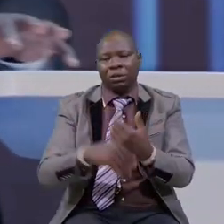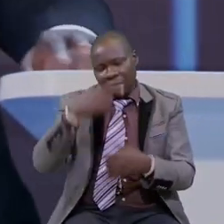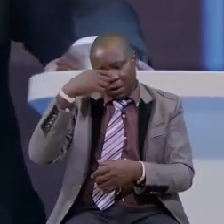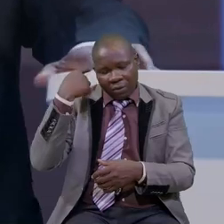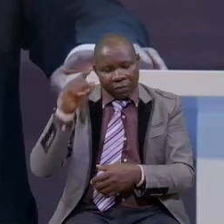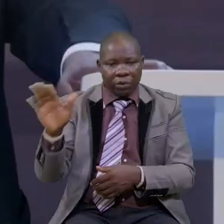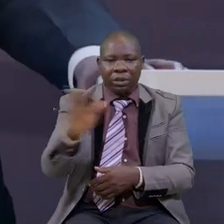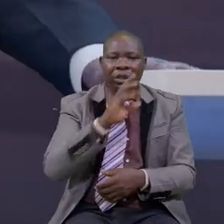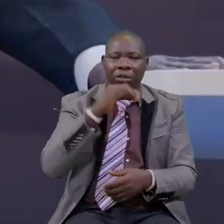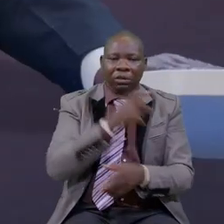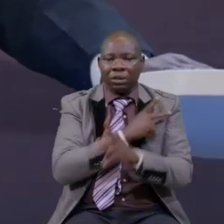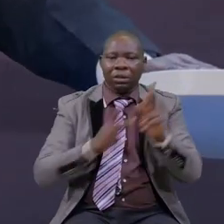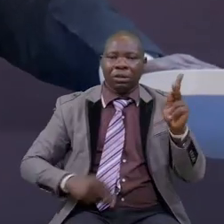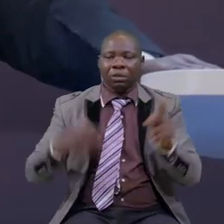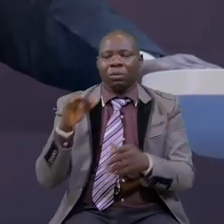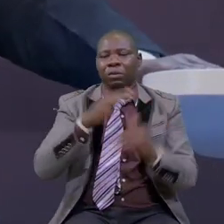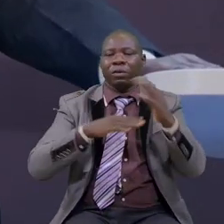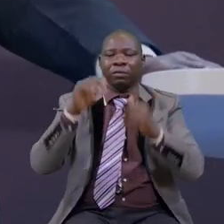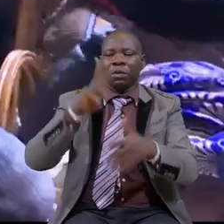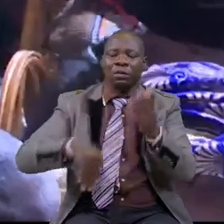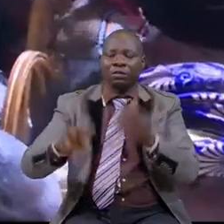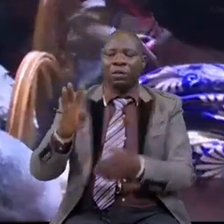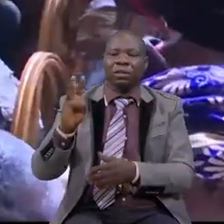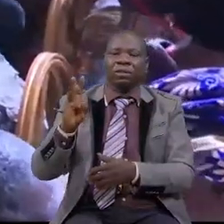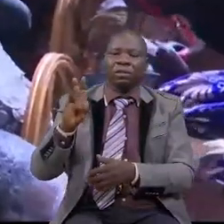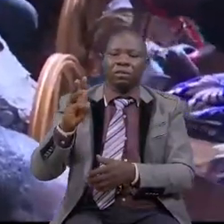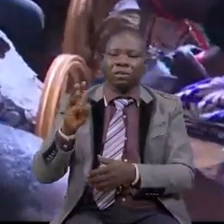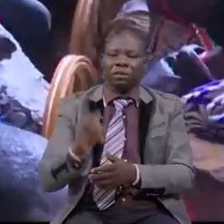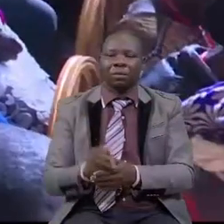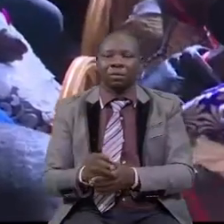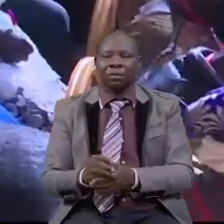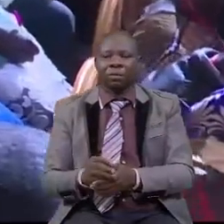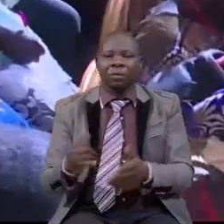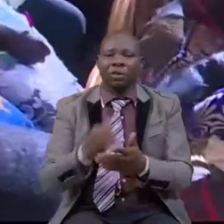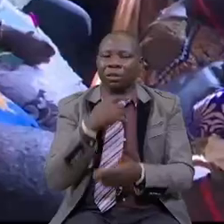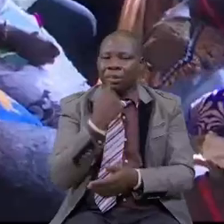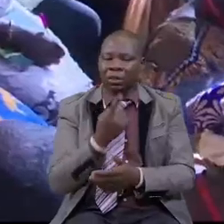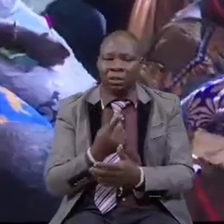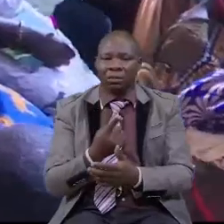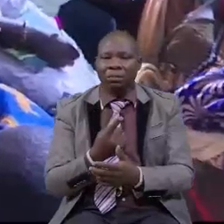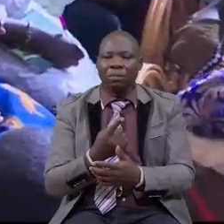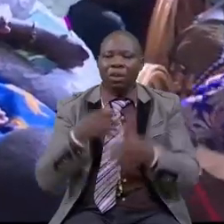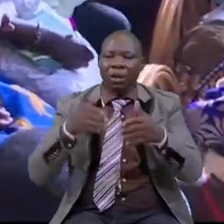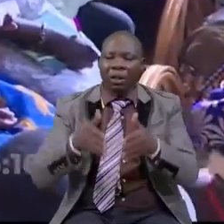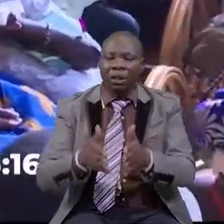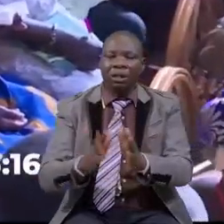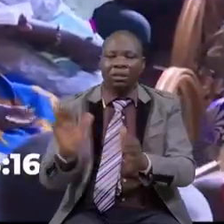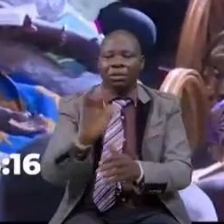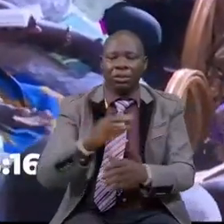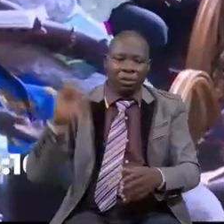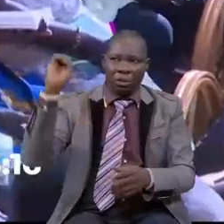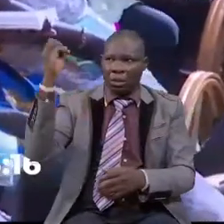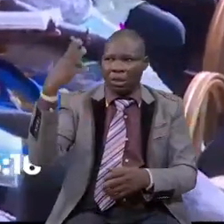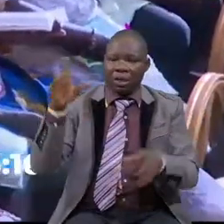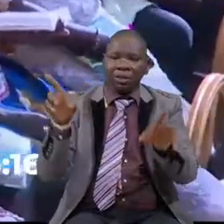des cieux est à eux. Verset 16. Verset 16. Que votre lumière